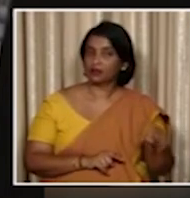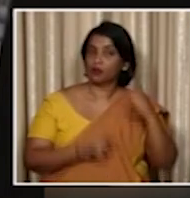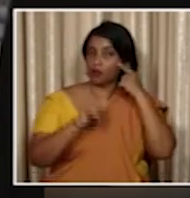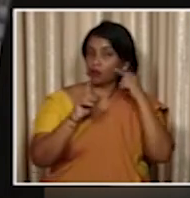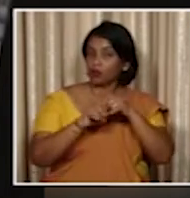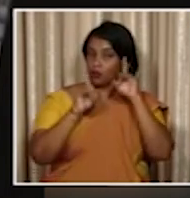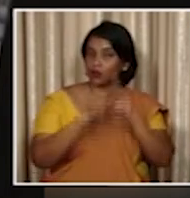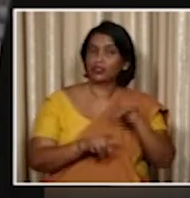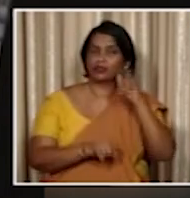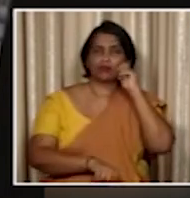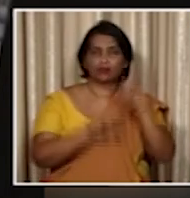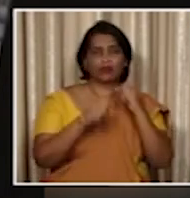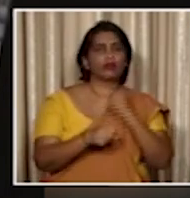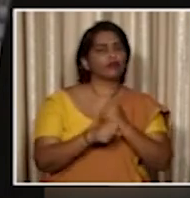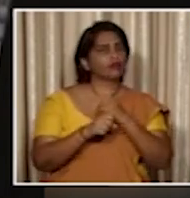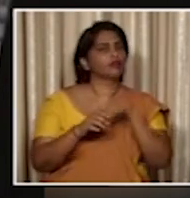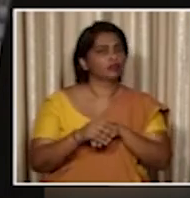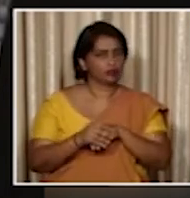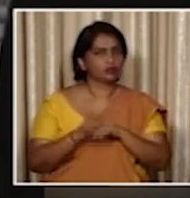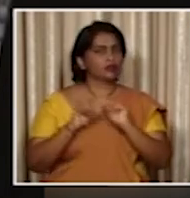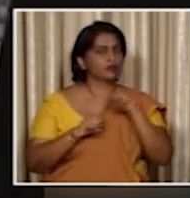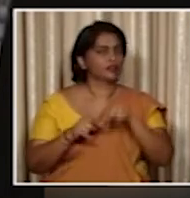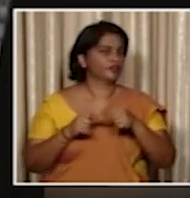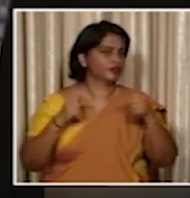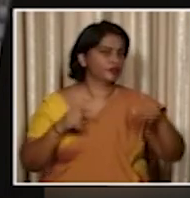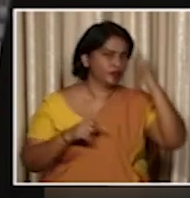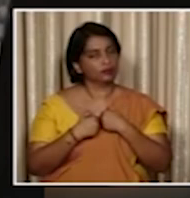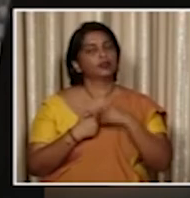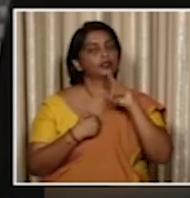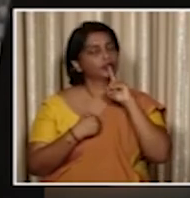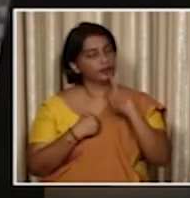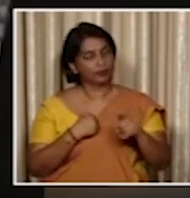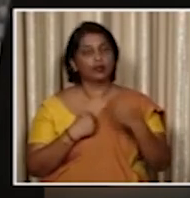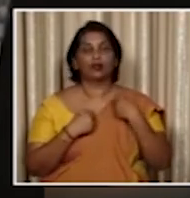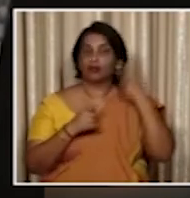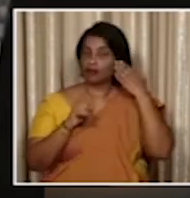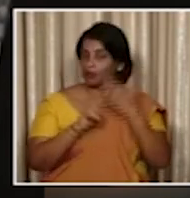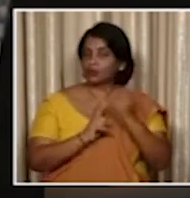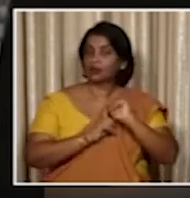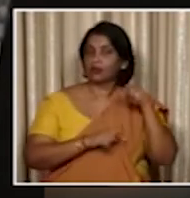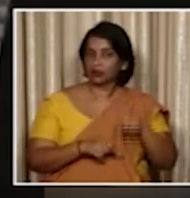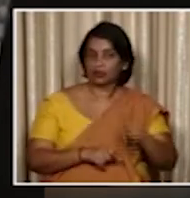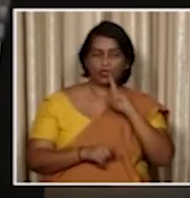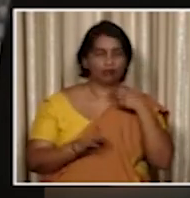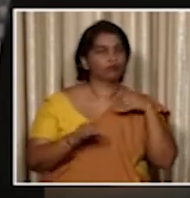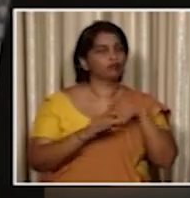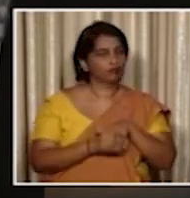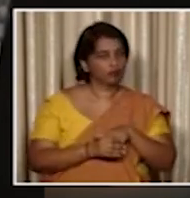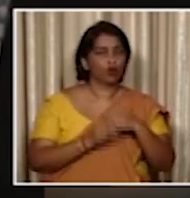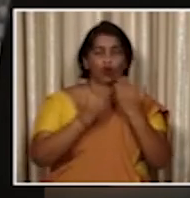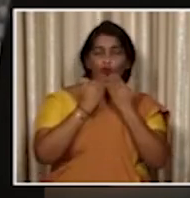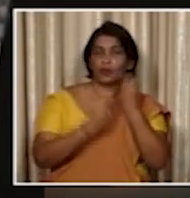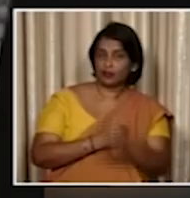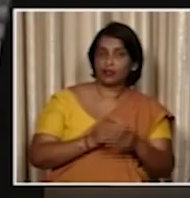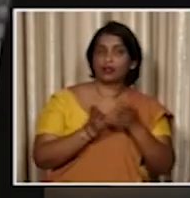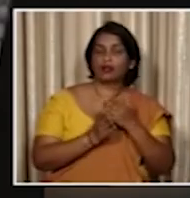වෙච්ච සමහර උදවි අපේ ආණ්ඩුවේ ඉදිද්දිම මේ සභාවේදී විපක්ෂ නායකතුමා අපි විවේචනය කරා. අපි මේ සභාවේදී කිව්වා අපි ගාව හිටියත් මේකට උපදෙස් දීලා